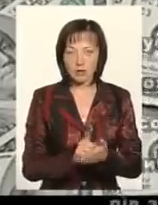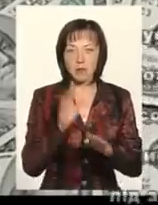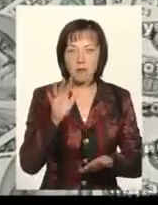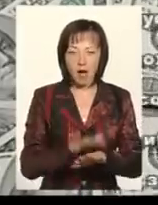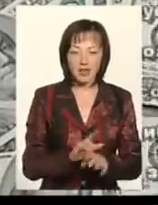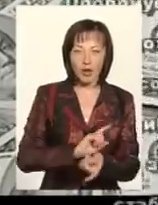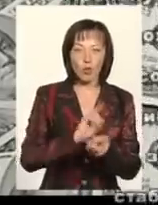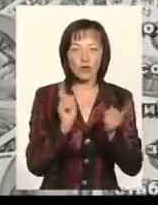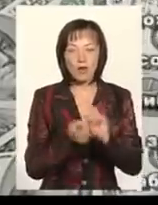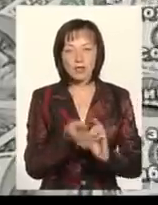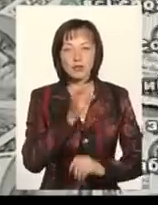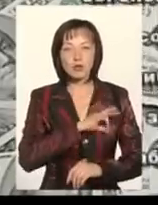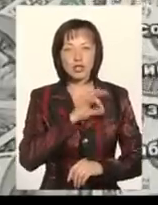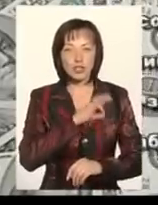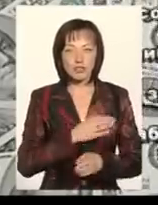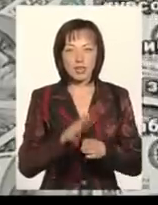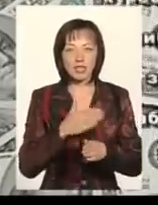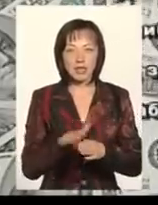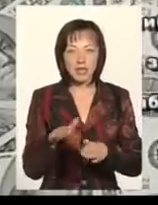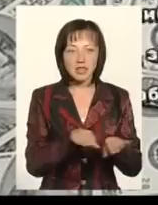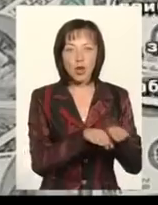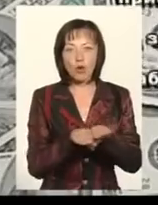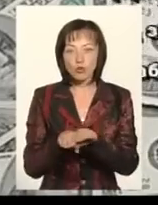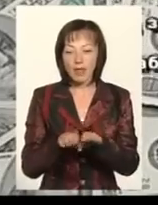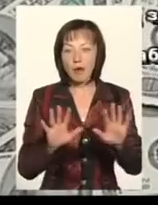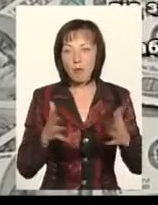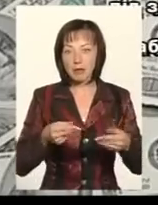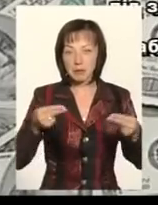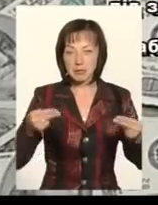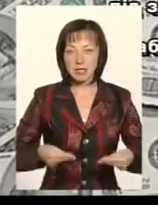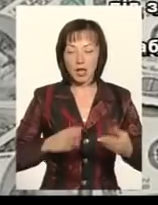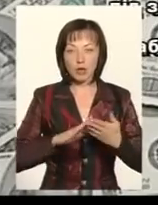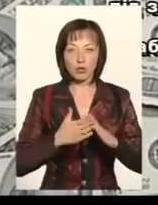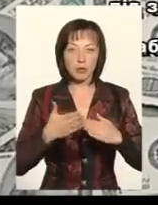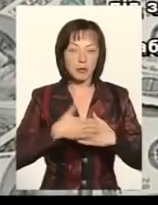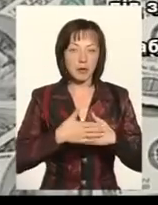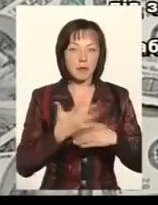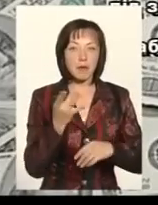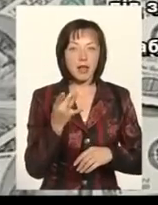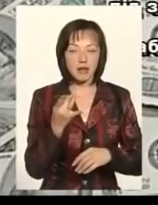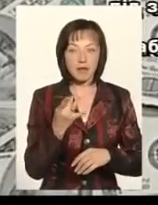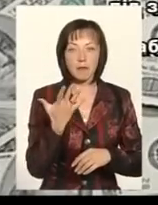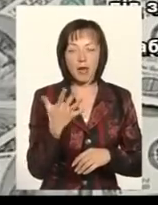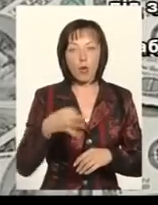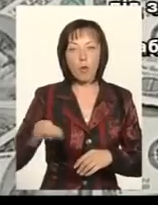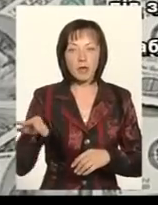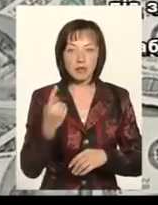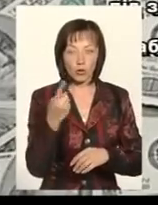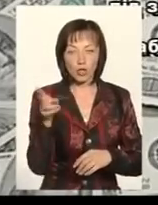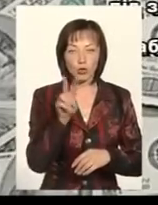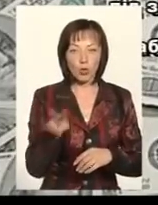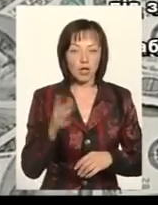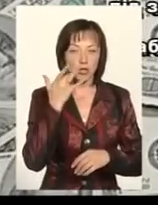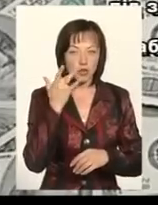споживчі кредити в іноземній валюті за курсом на момент підписання договору приблизно 5 грн 5 копі за о долар